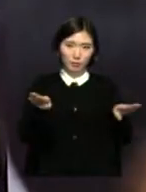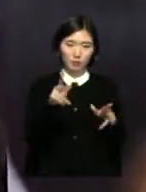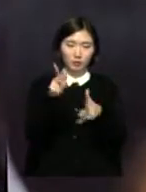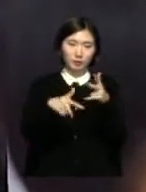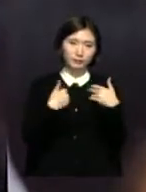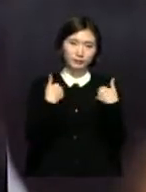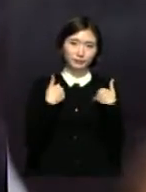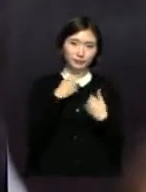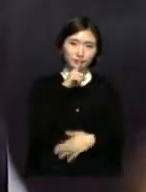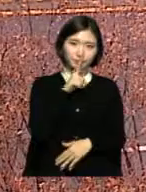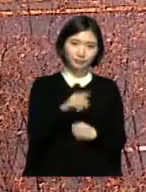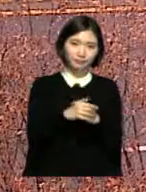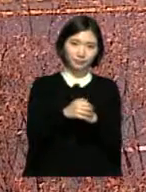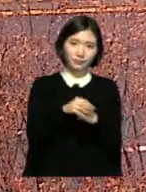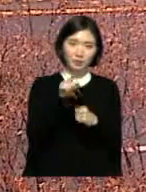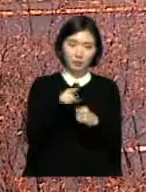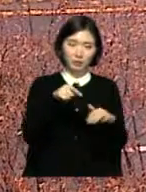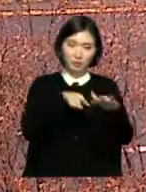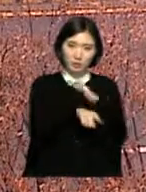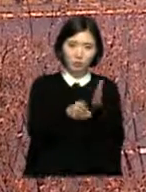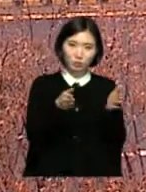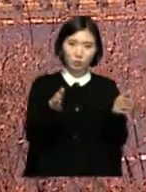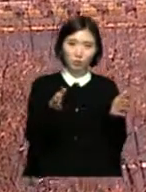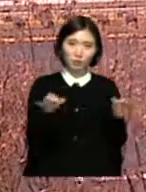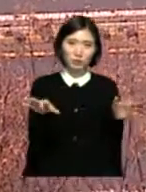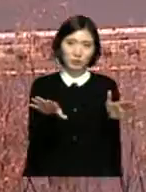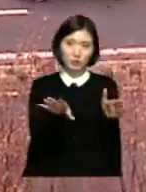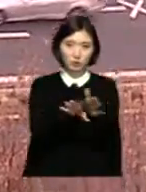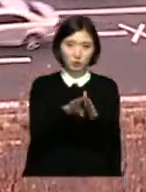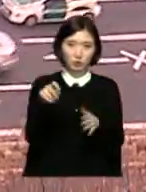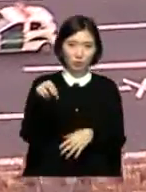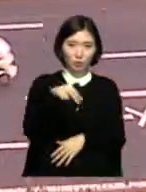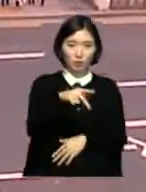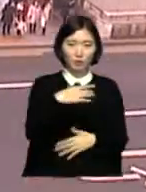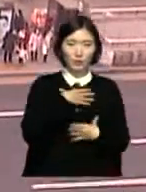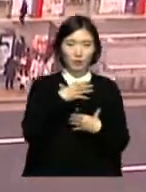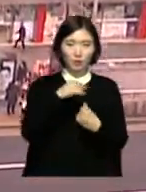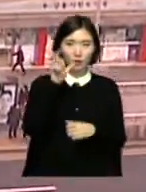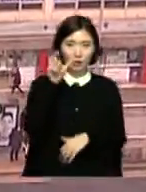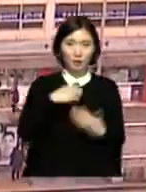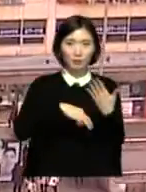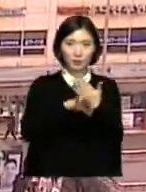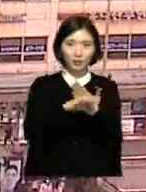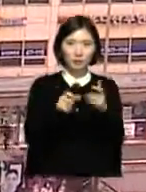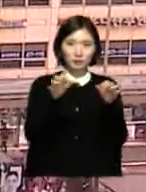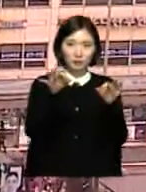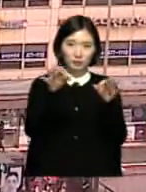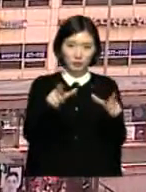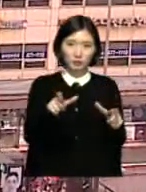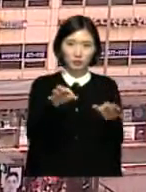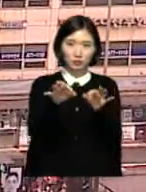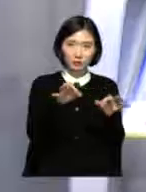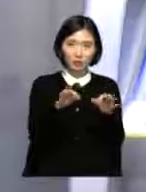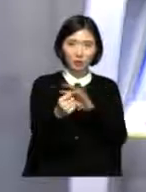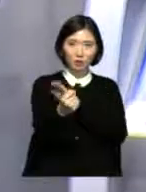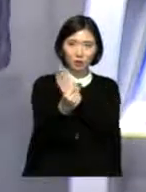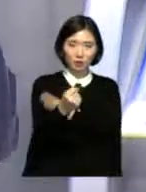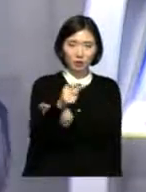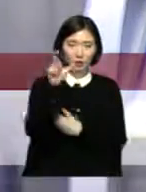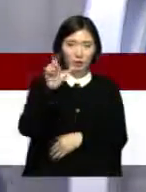말했습니다. 지하차도를 없애고 보행의 편리성을 강화하면 지역 상권이 활성화된다는 겁니다.